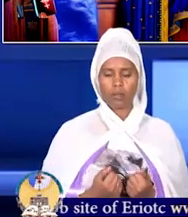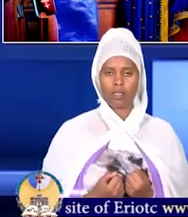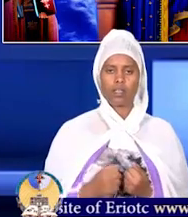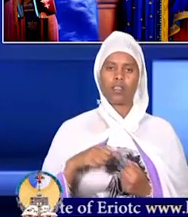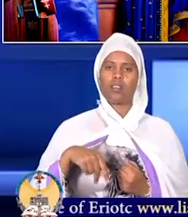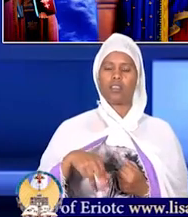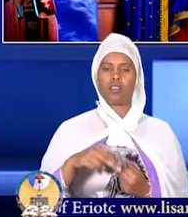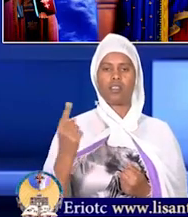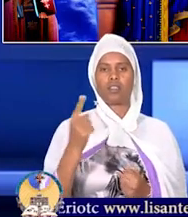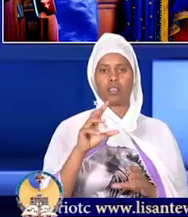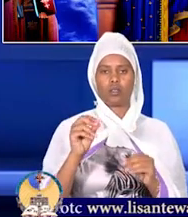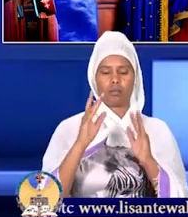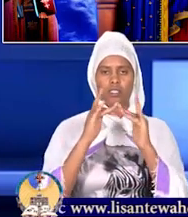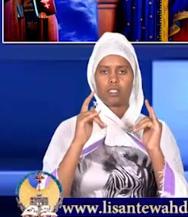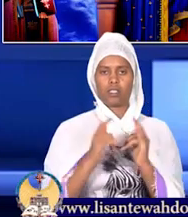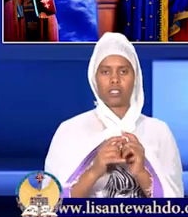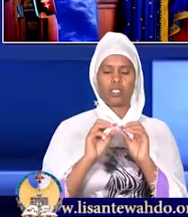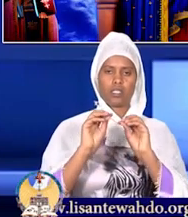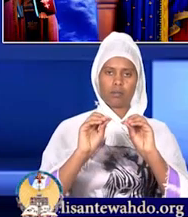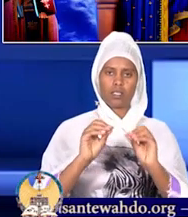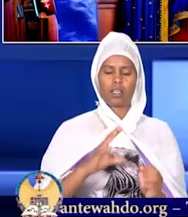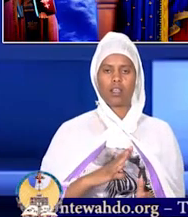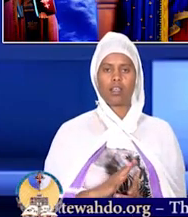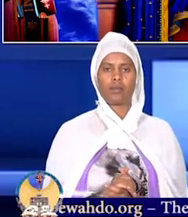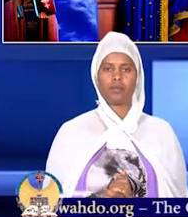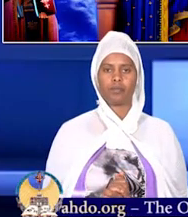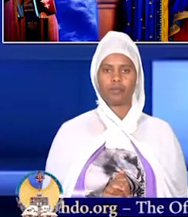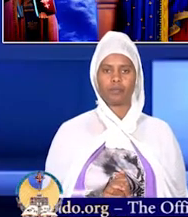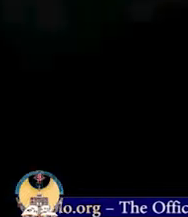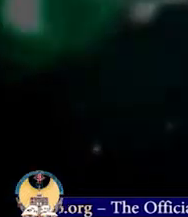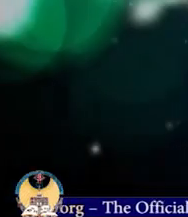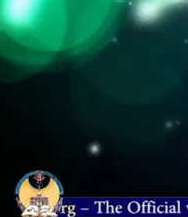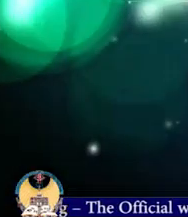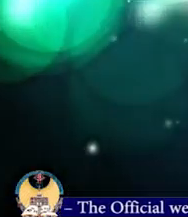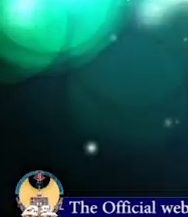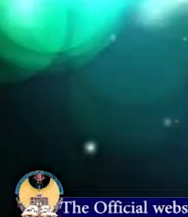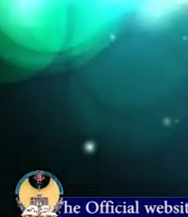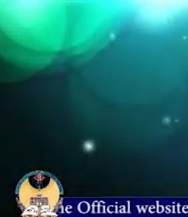آمنا تقبلنا نخنكيت رايو بيتا كريستيانة تمهرنا.